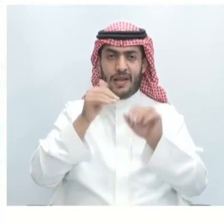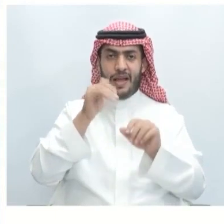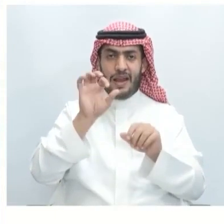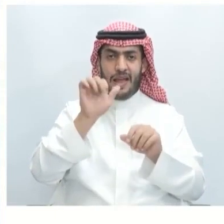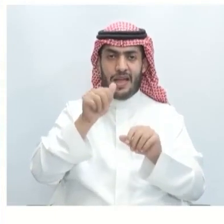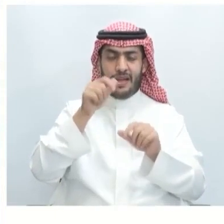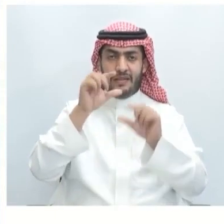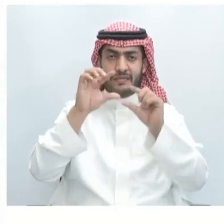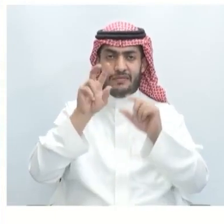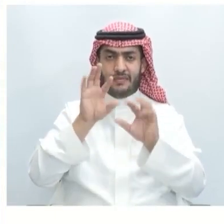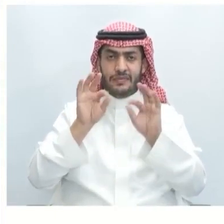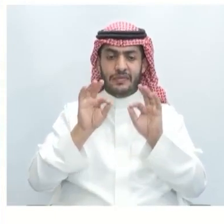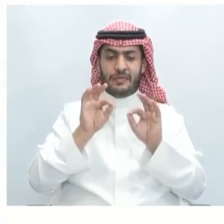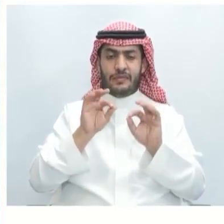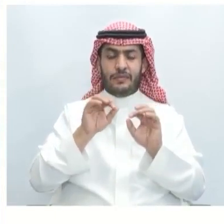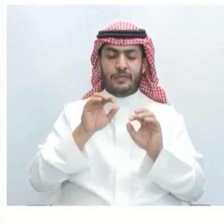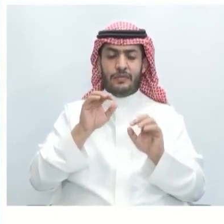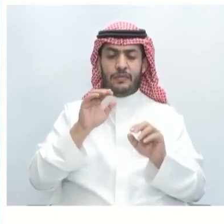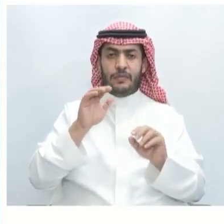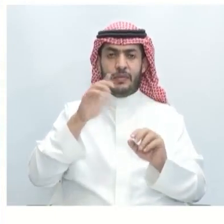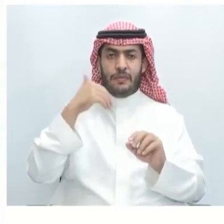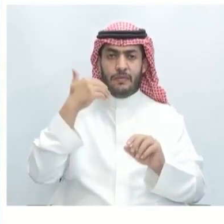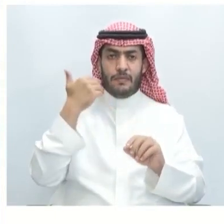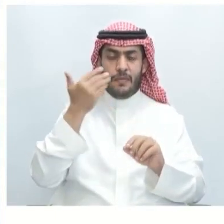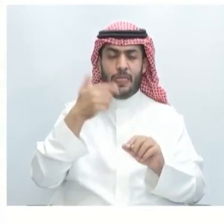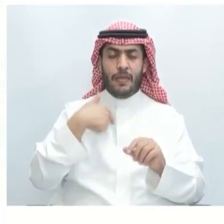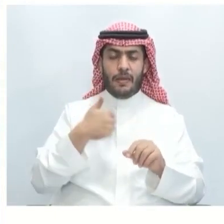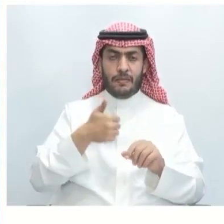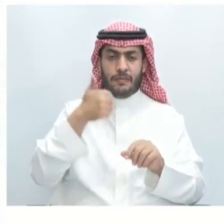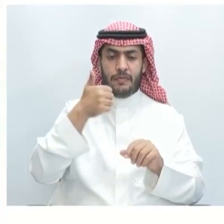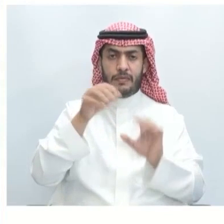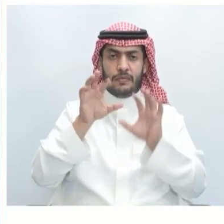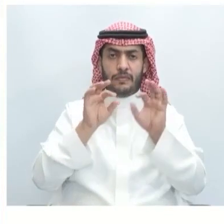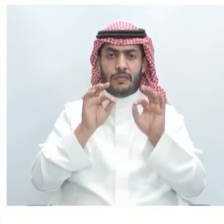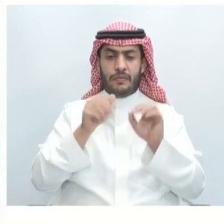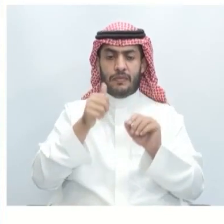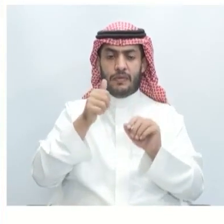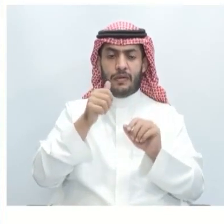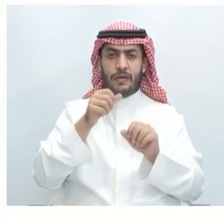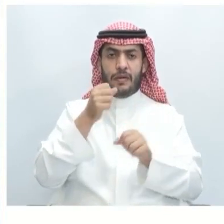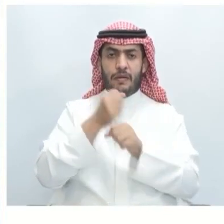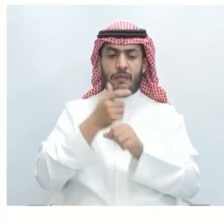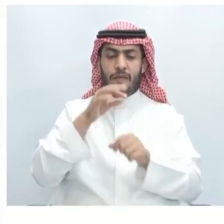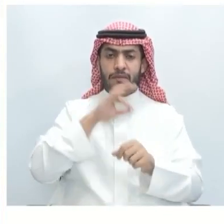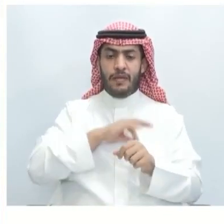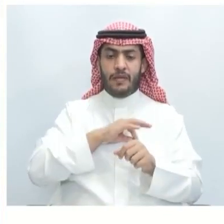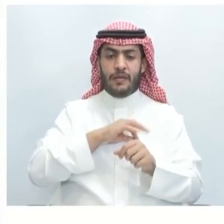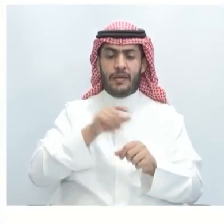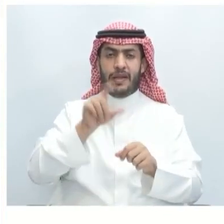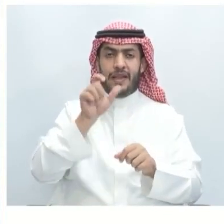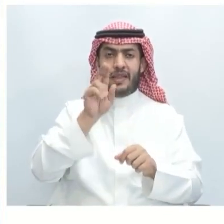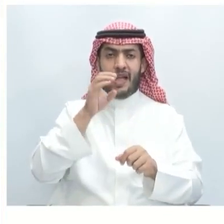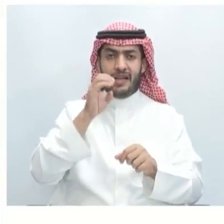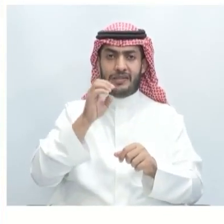والقيم الموجوده داخل هذه الخلايا بعد ذلك تستطيع ان تحدد ايضا خلايا النتائج اين ستظهر هذه